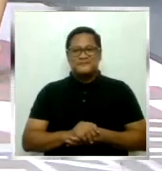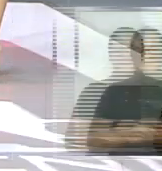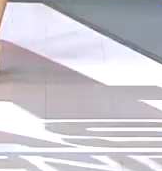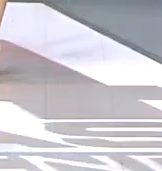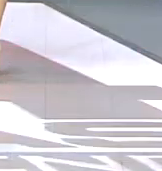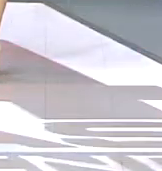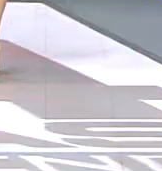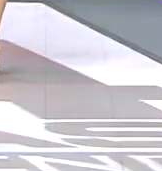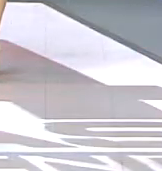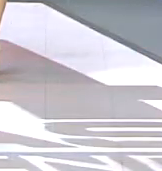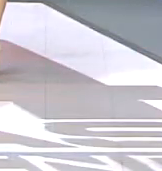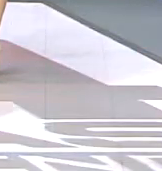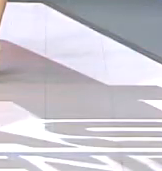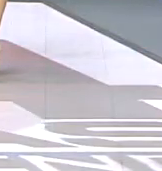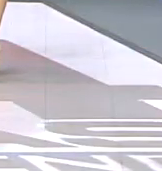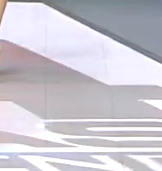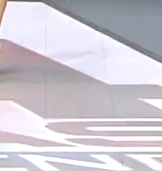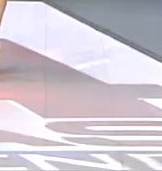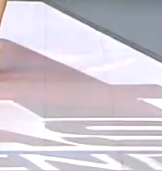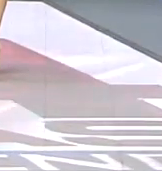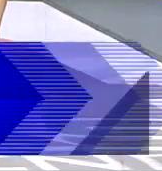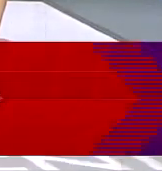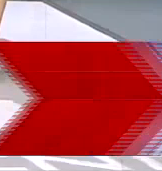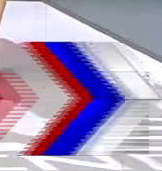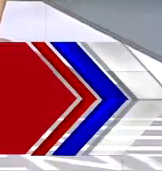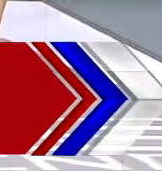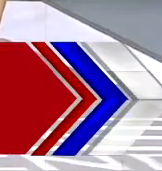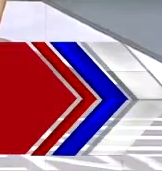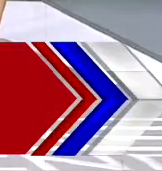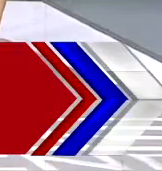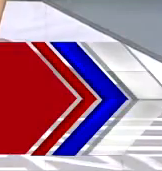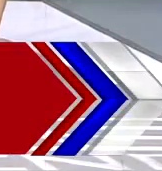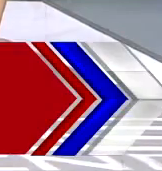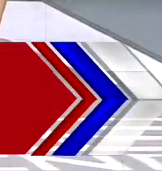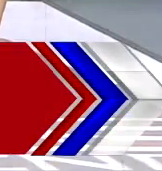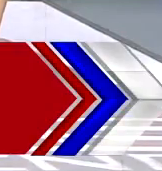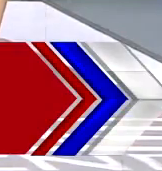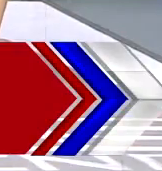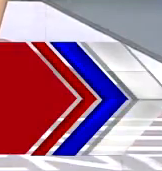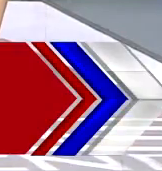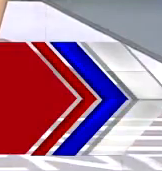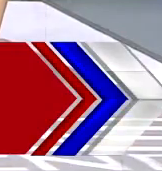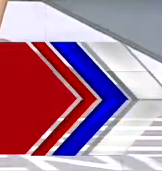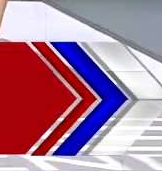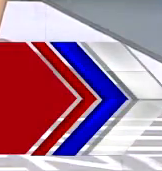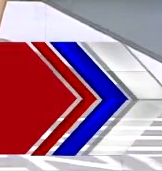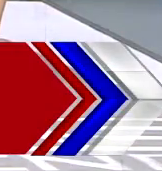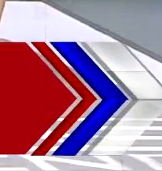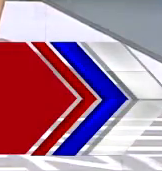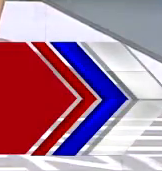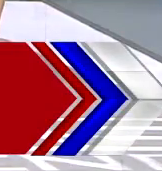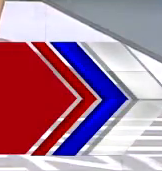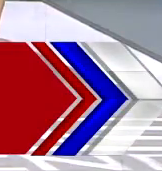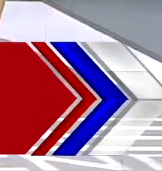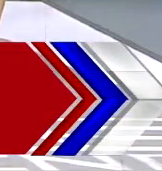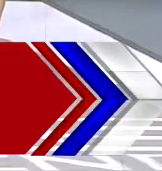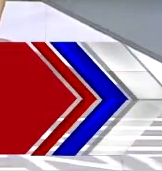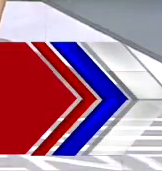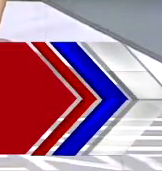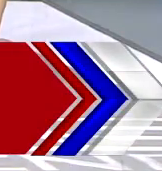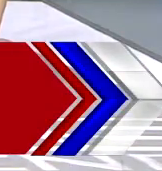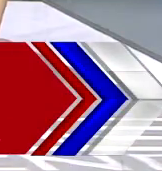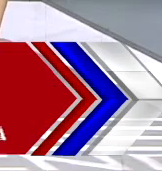At yan po ang mga balitang ating tinutukan ngayong weekend mula sa Tahanan ng Katotohanan. Ako po si Pia Arcangel. Ako po si Ivan